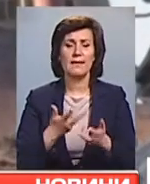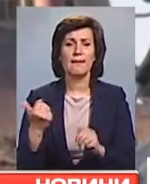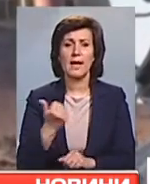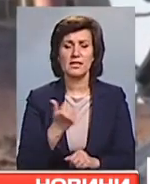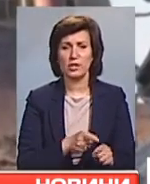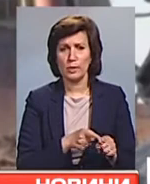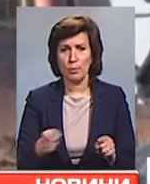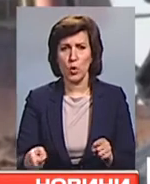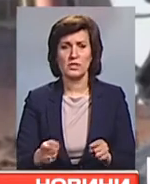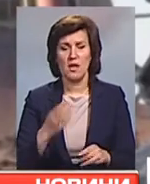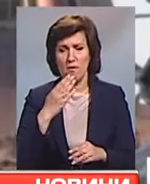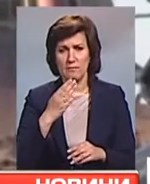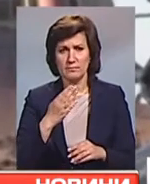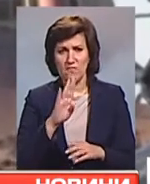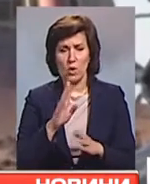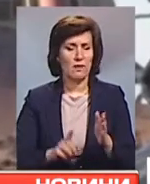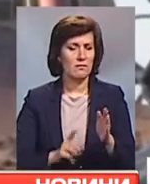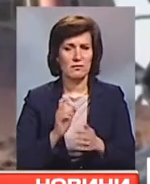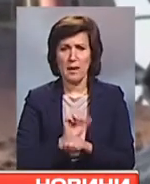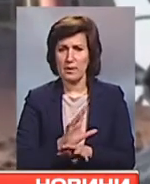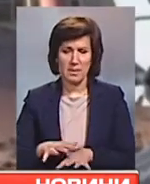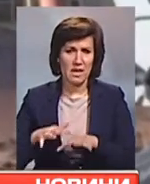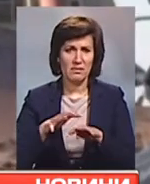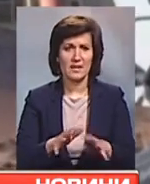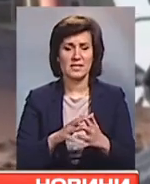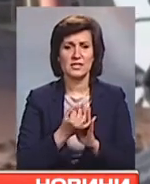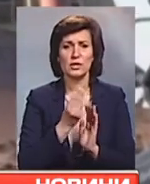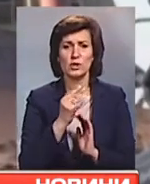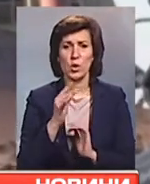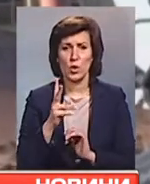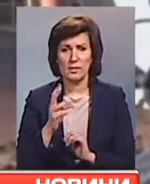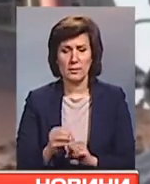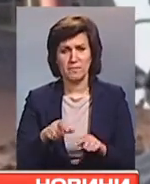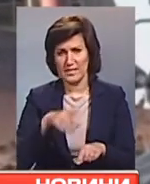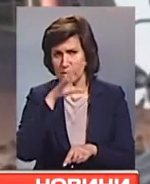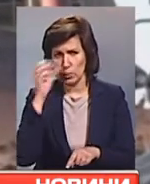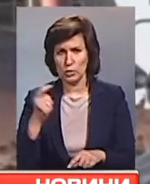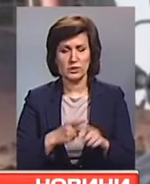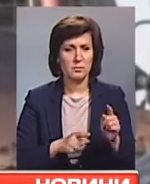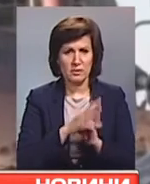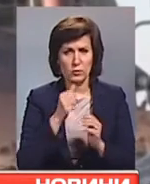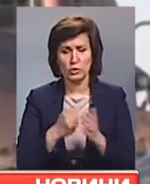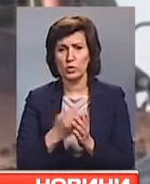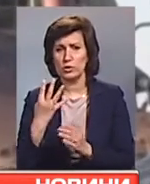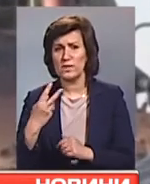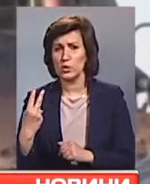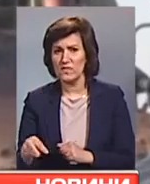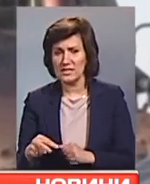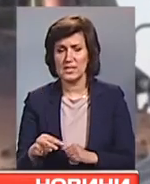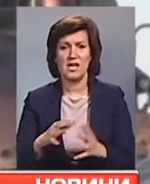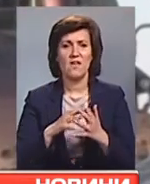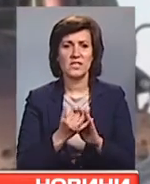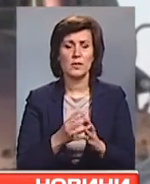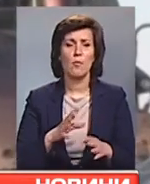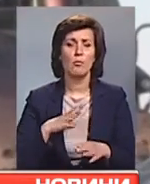тижнів поспіль ворог не припиняє вогневий натиск на селище Широкіно. Цієї ночі майже з опівночі і до 4:20 по населеному